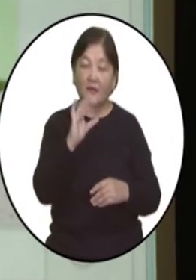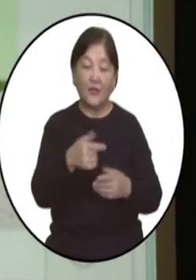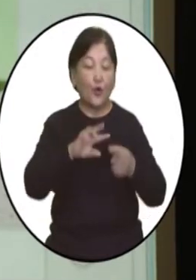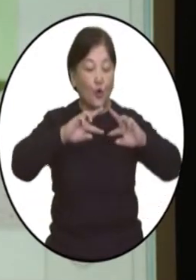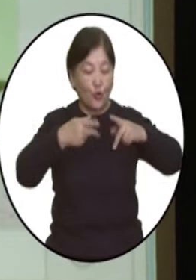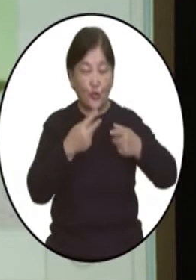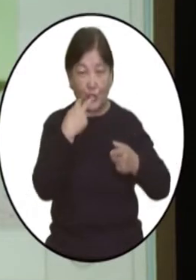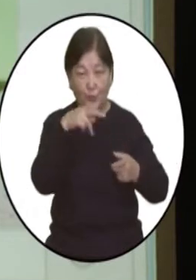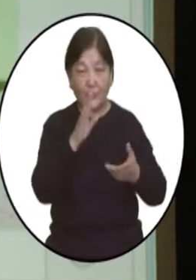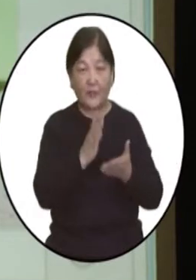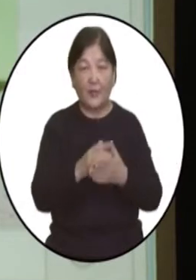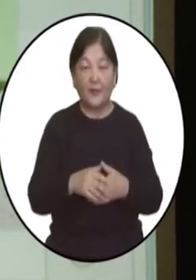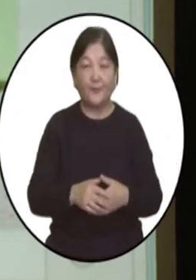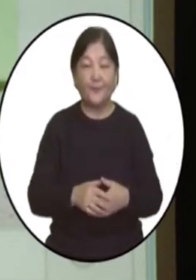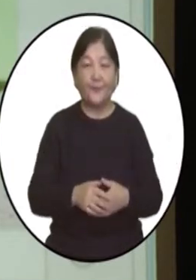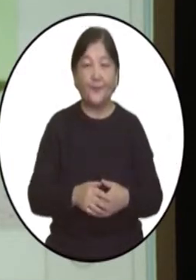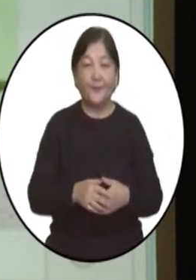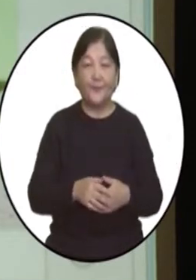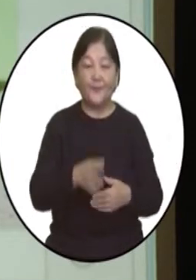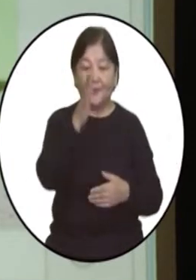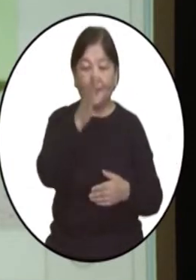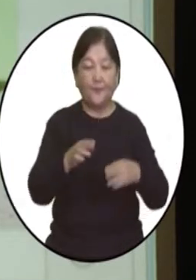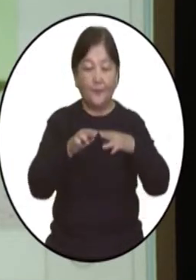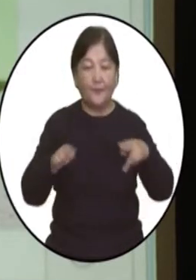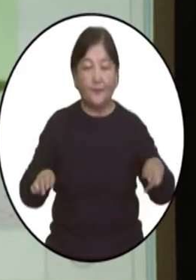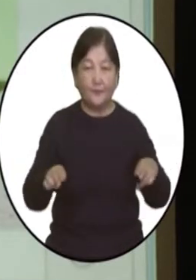өөрчлөе. За